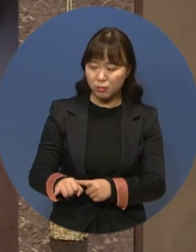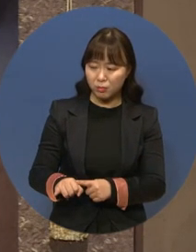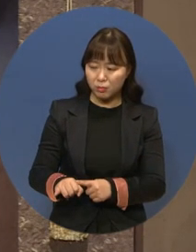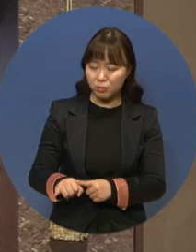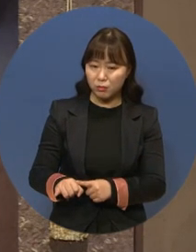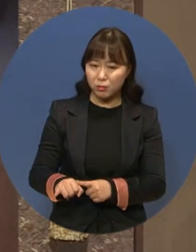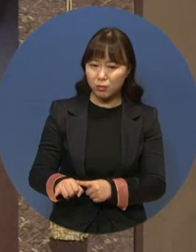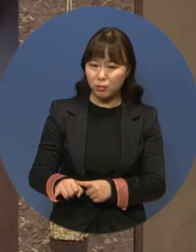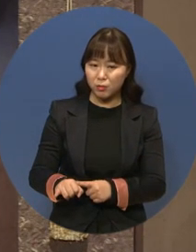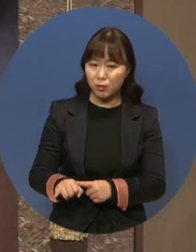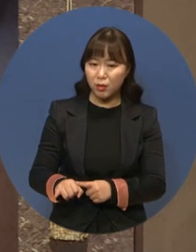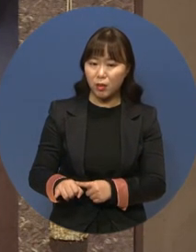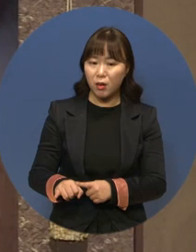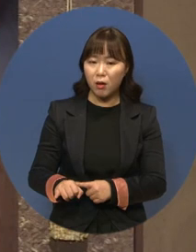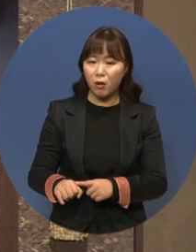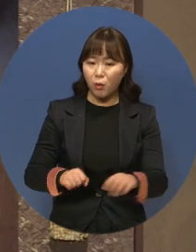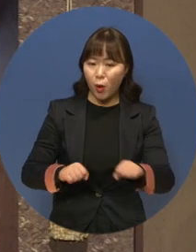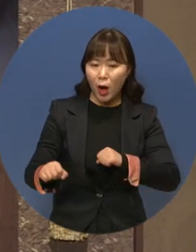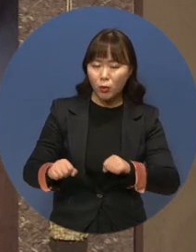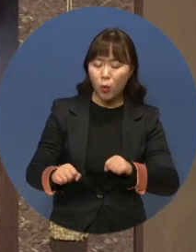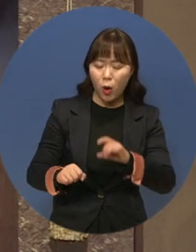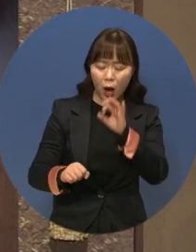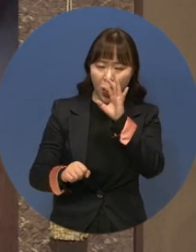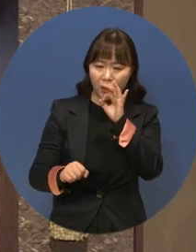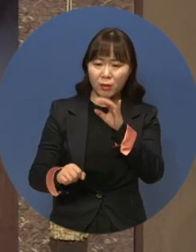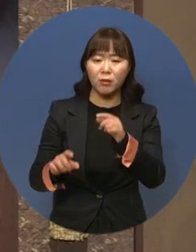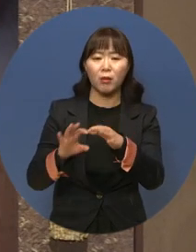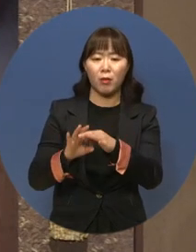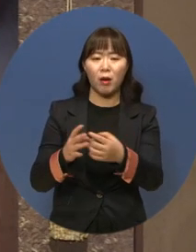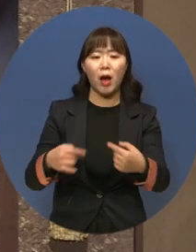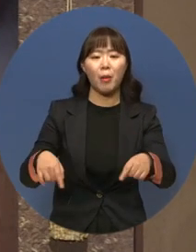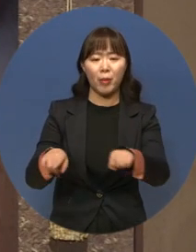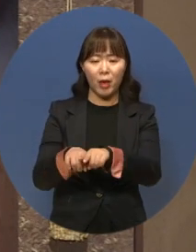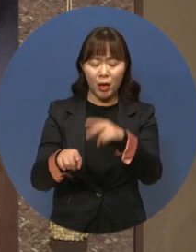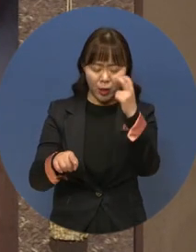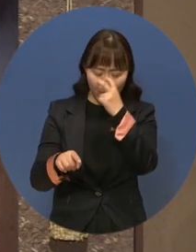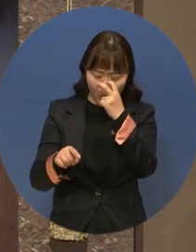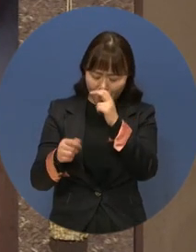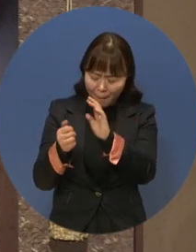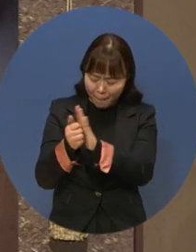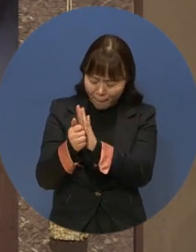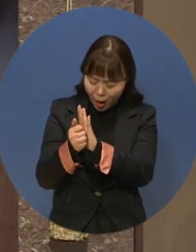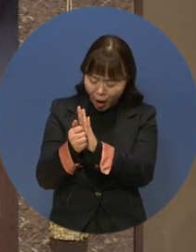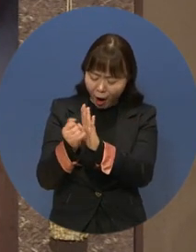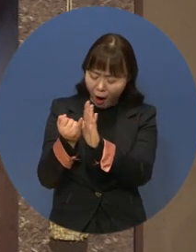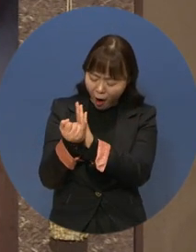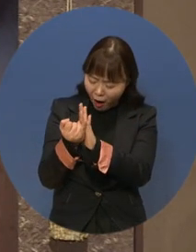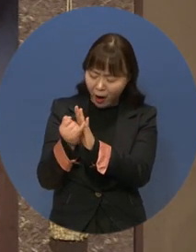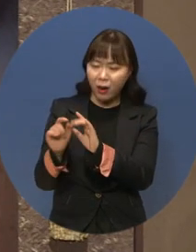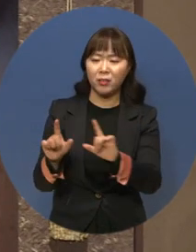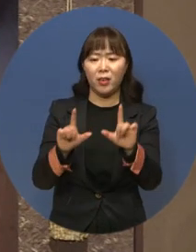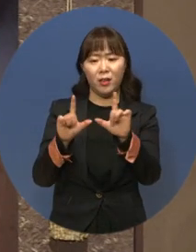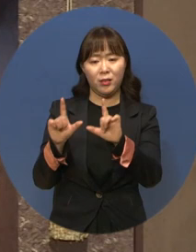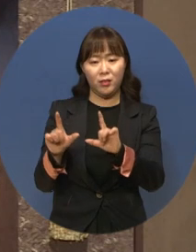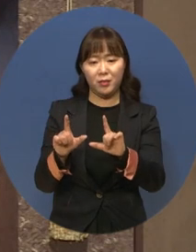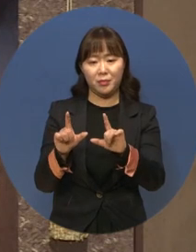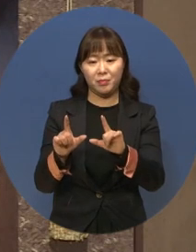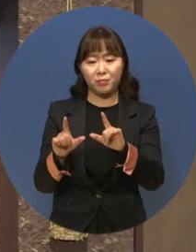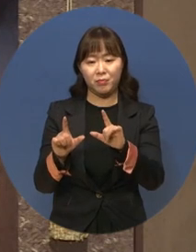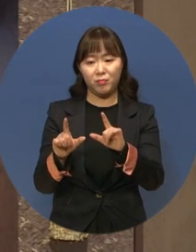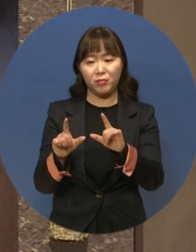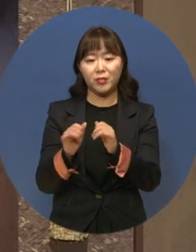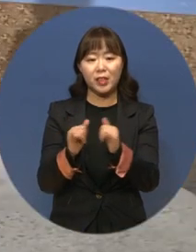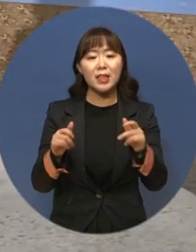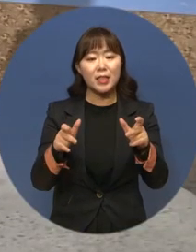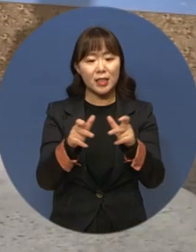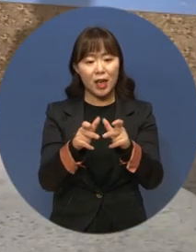어려운 자식 그 활동 전혀 못하는 이런 부분들을 같이 이렇게 그 케어하면서 살아오고 있는 부분들인데 그렇죠. 장애인 아무것도